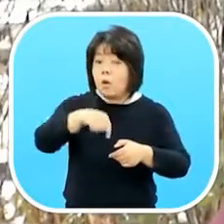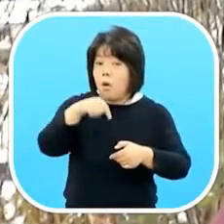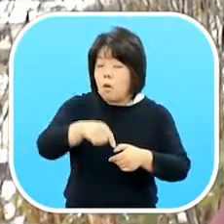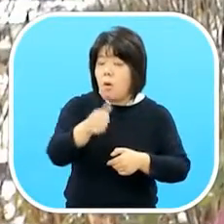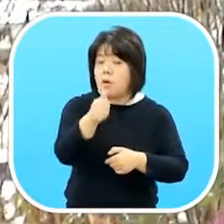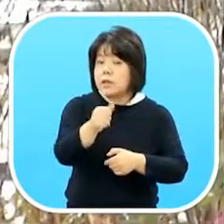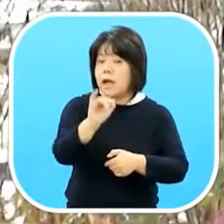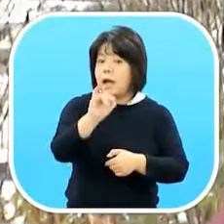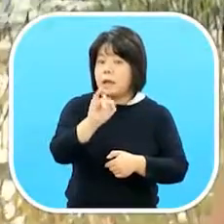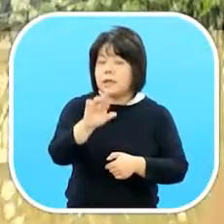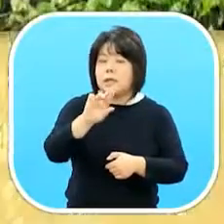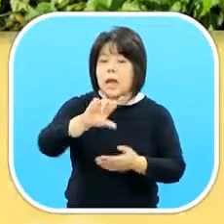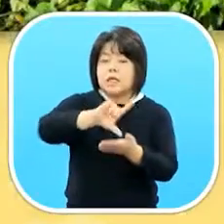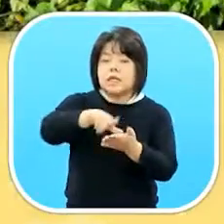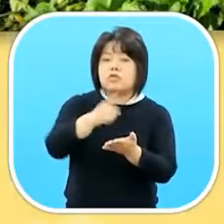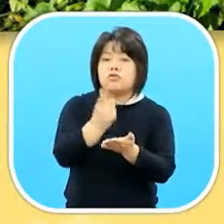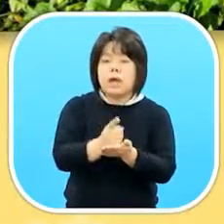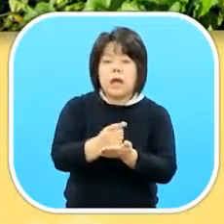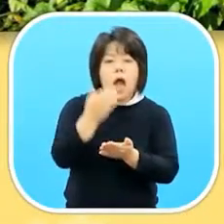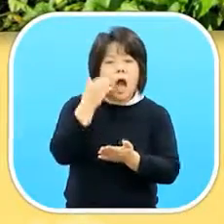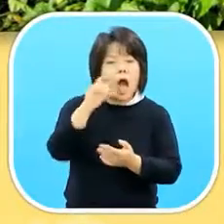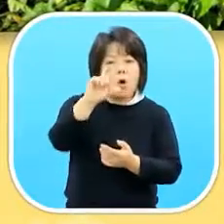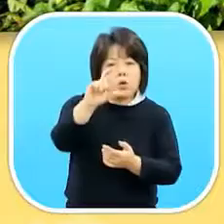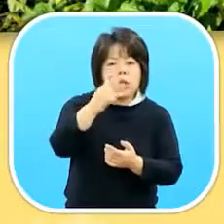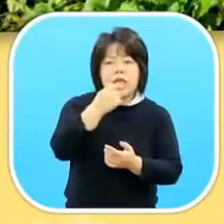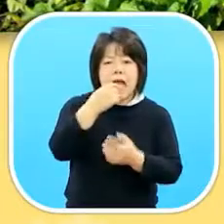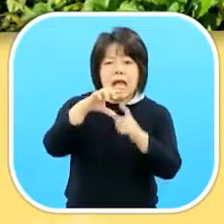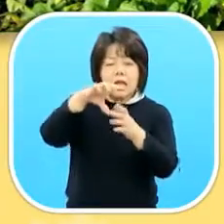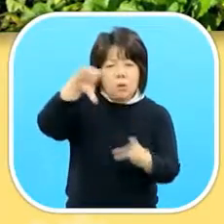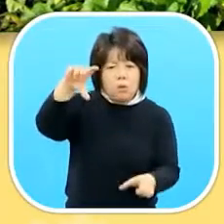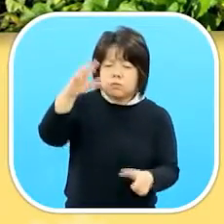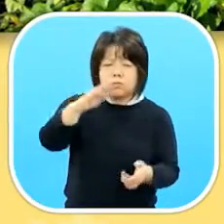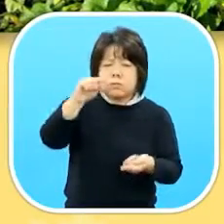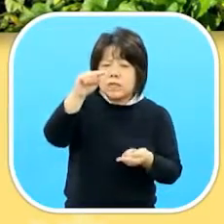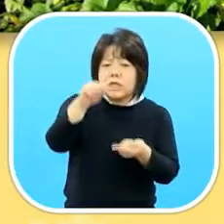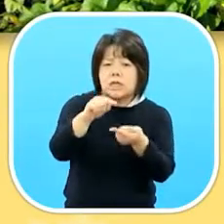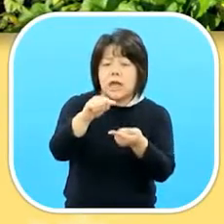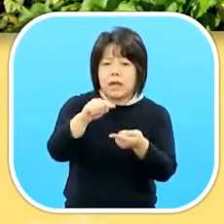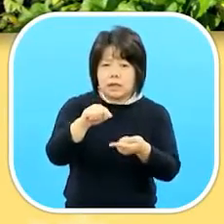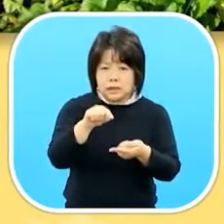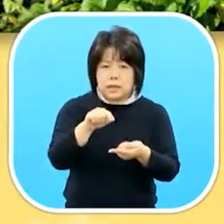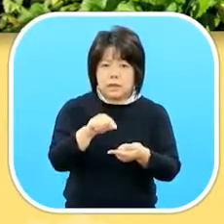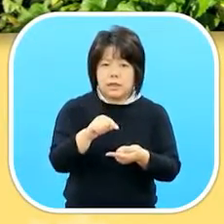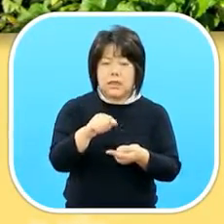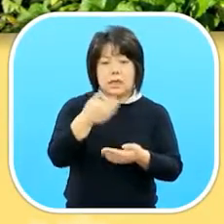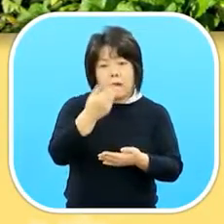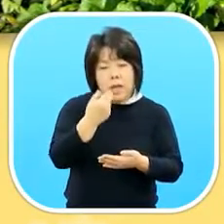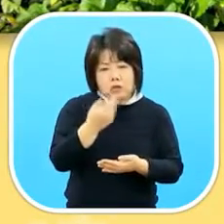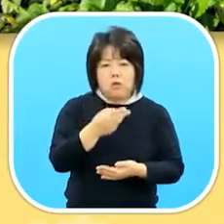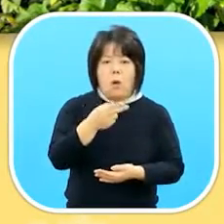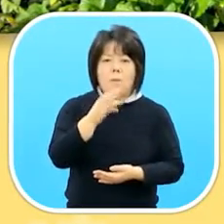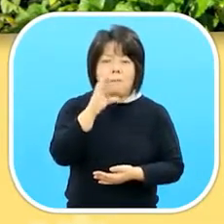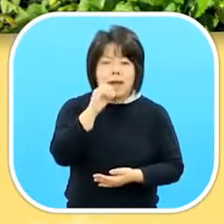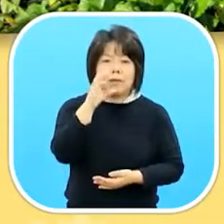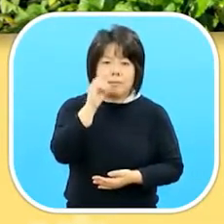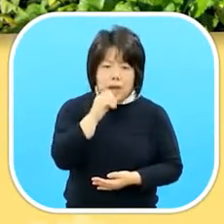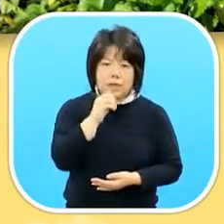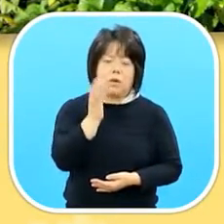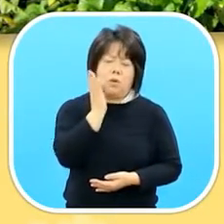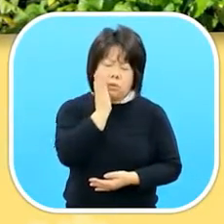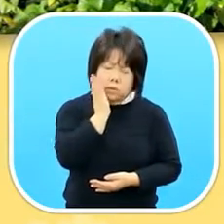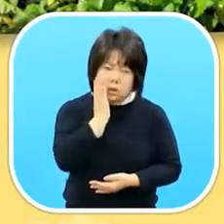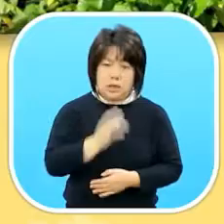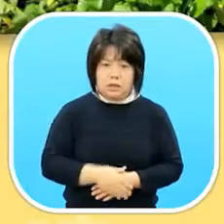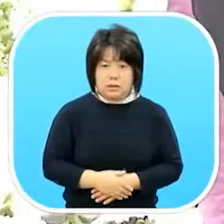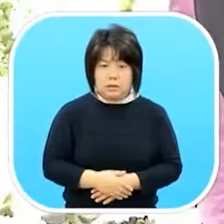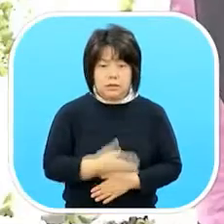ここ平地区でしか取れない青首で、大根のようなちっちゃい株なんですけども、パリパリして歯ごたえが良くて美味し